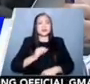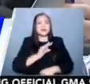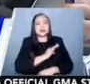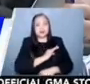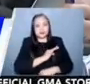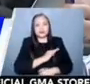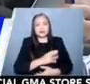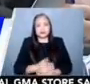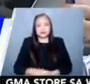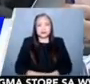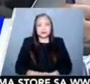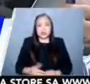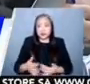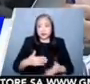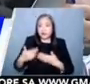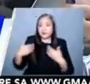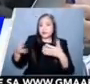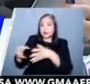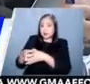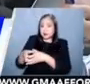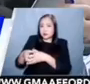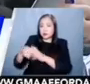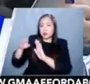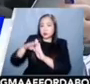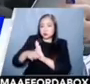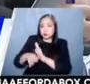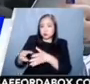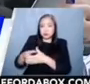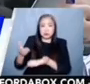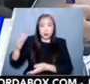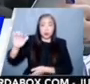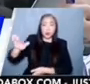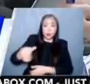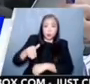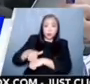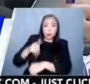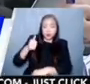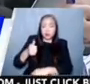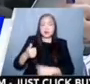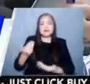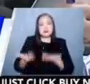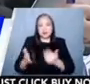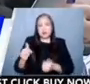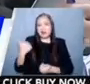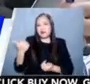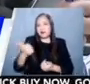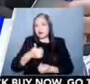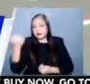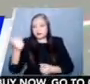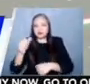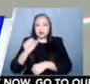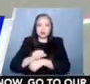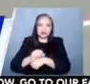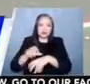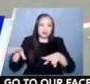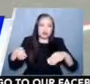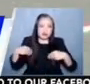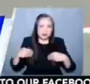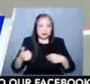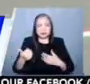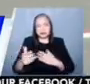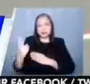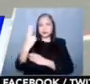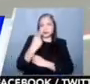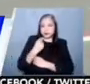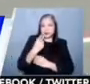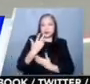that pool When you call them they might have already accepted other job and they can they decline bahagi ng